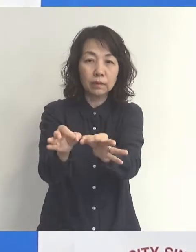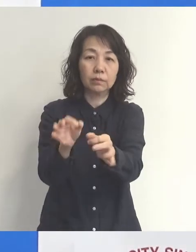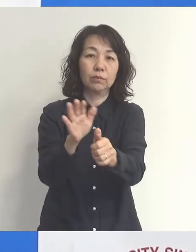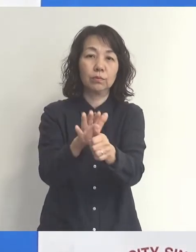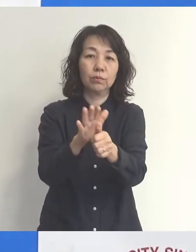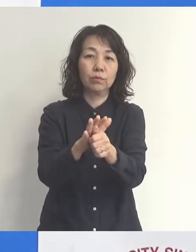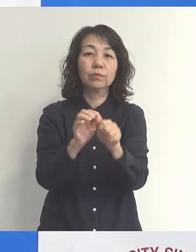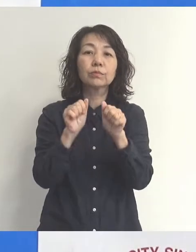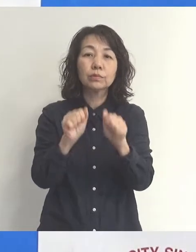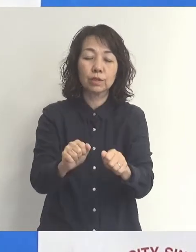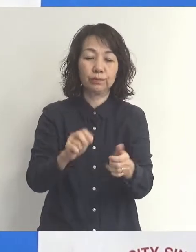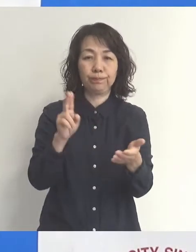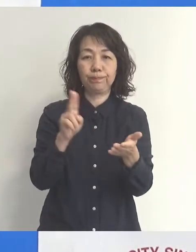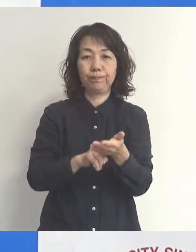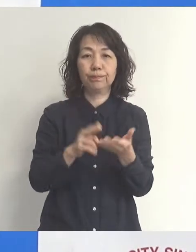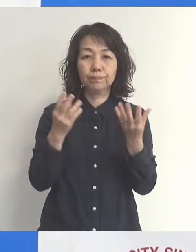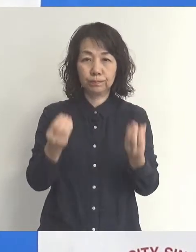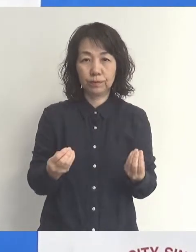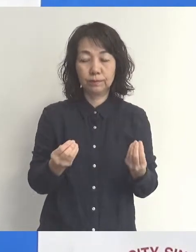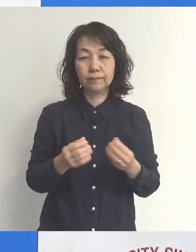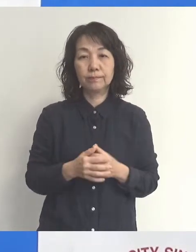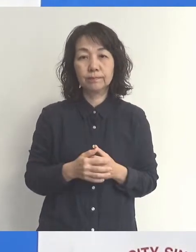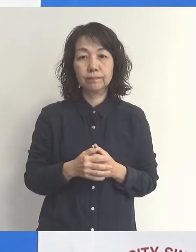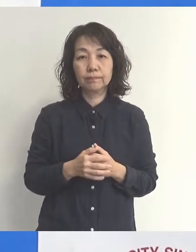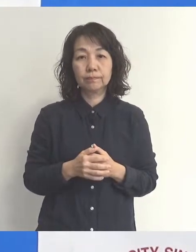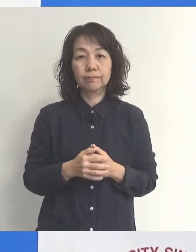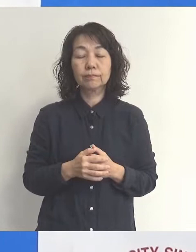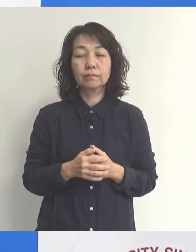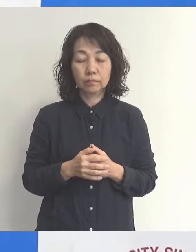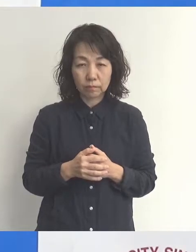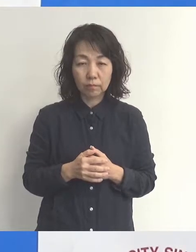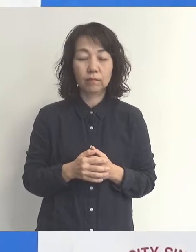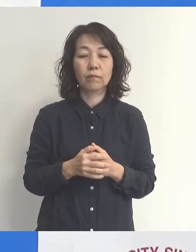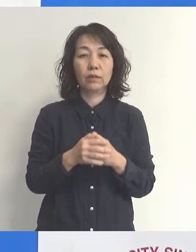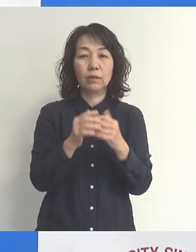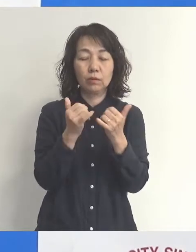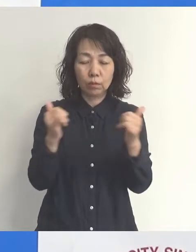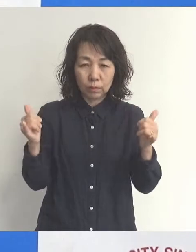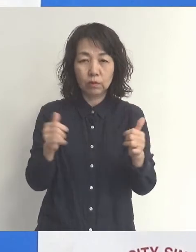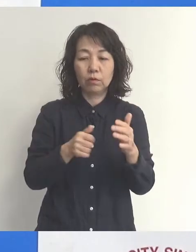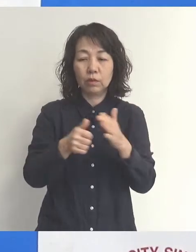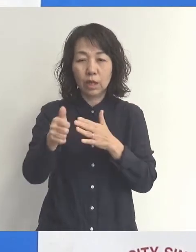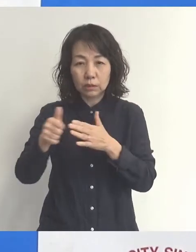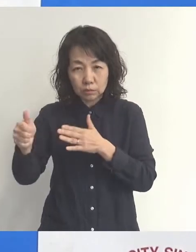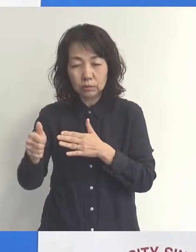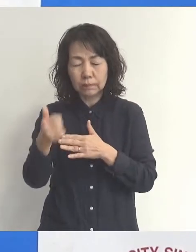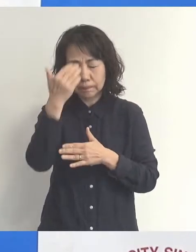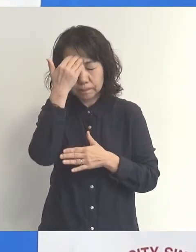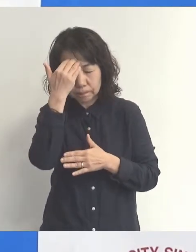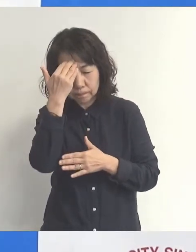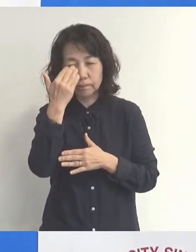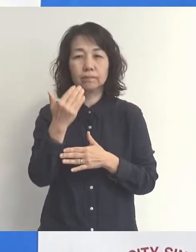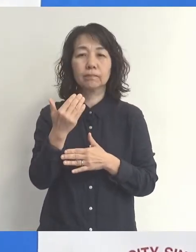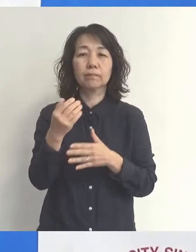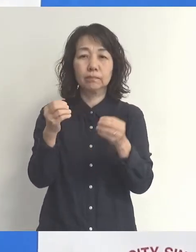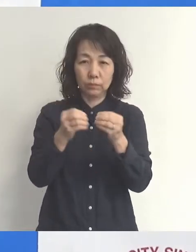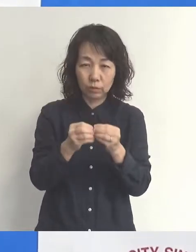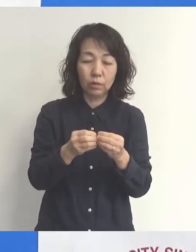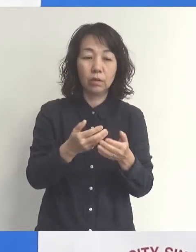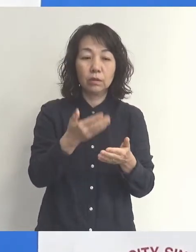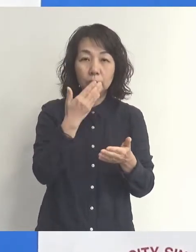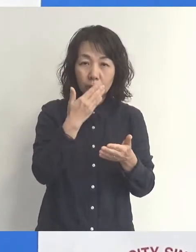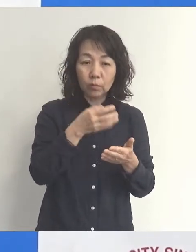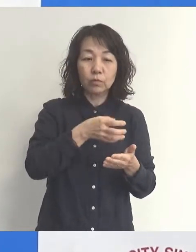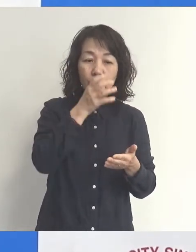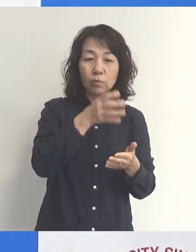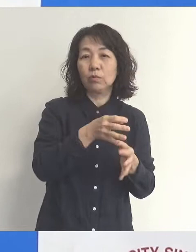することを決定したところです。人々の外出が制限されることに伴い、飲食店等